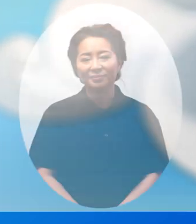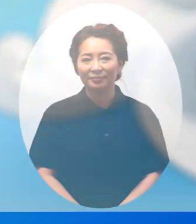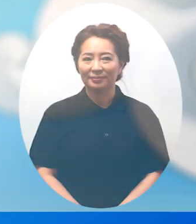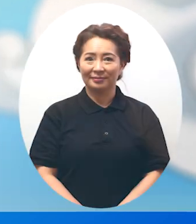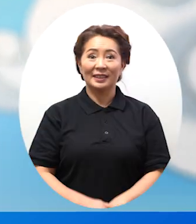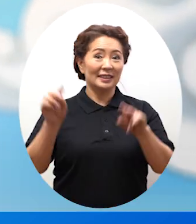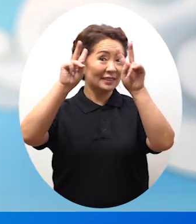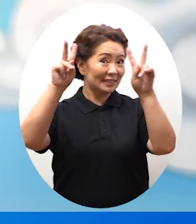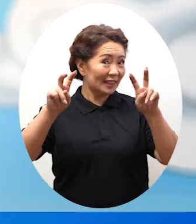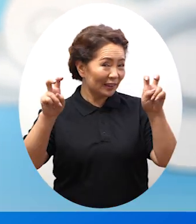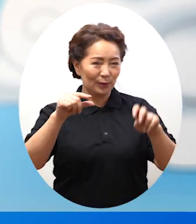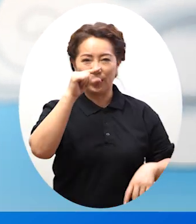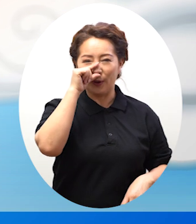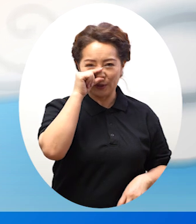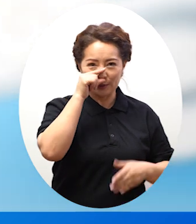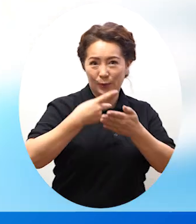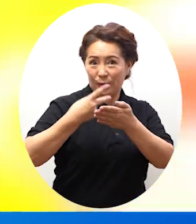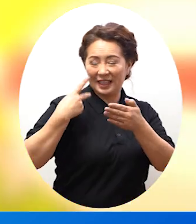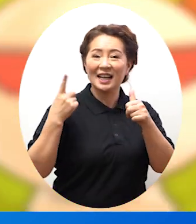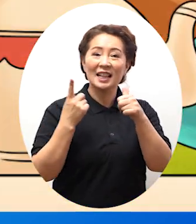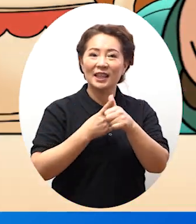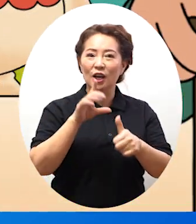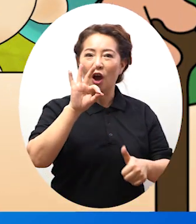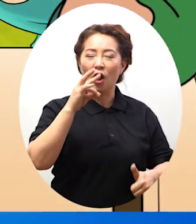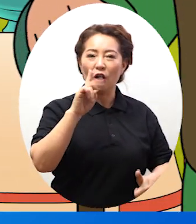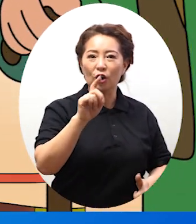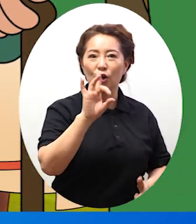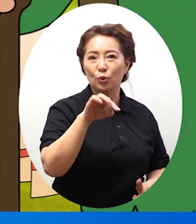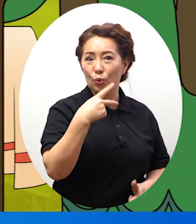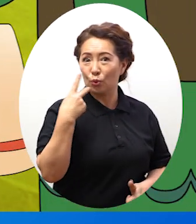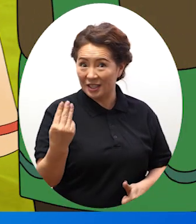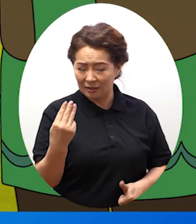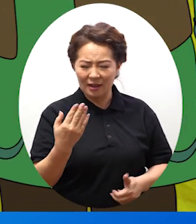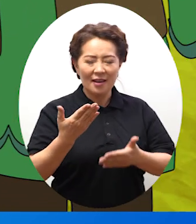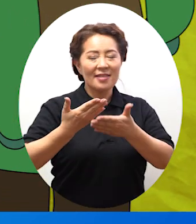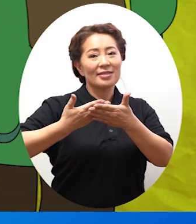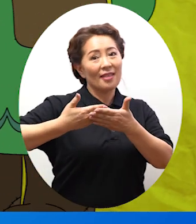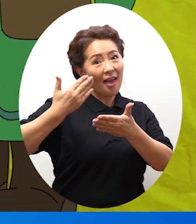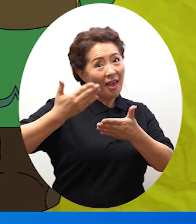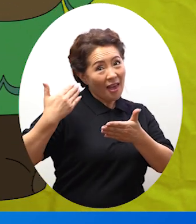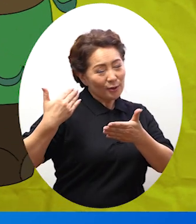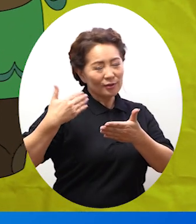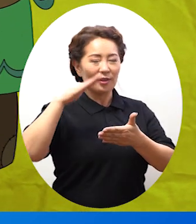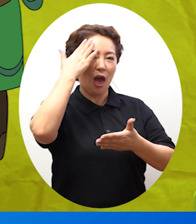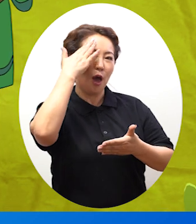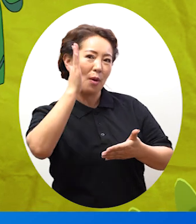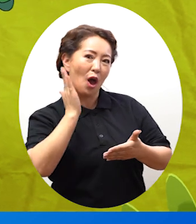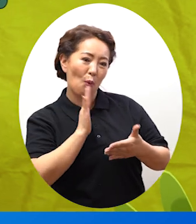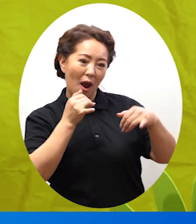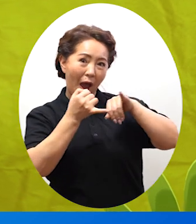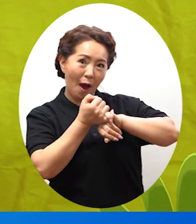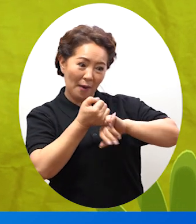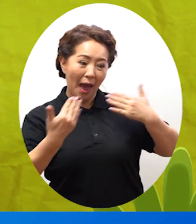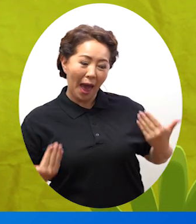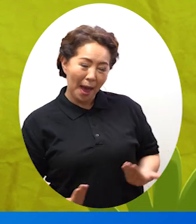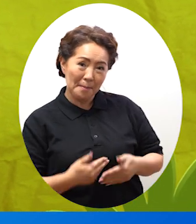Орос ардын үлгэр өнхрүүш. Эрдээ урдын цагт эмгэн өвгөн хоёр амьдран суудаг байжээ.